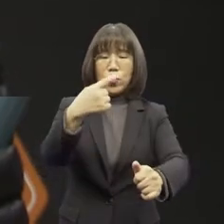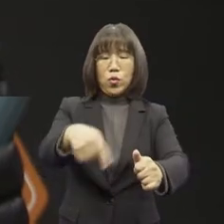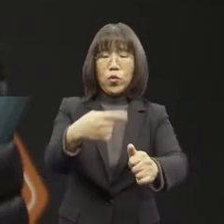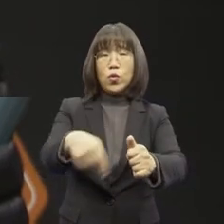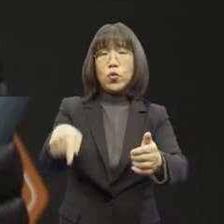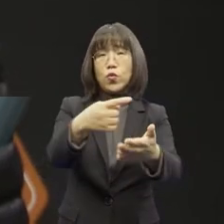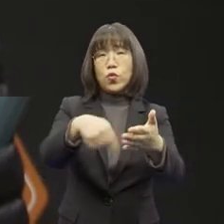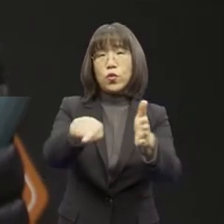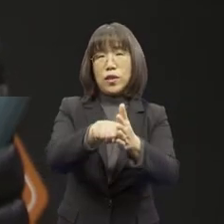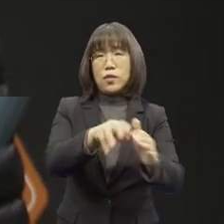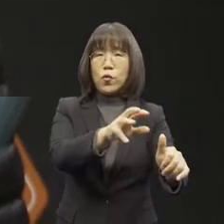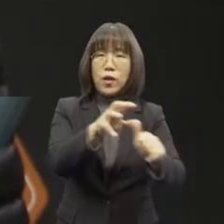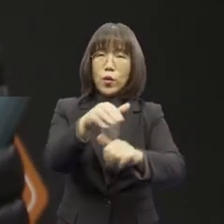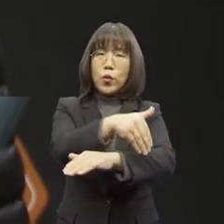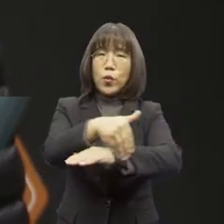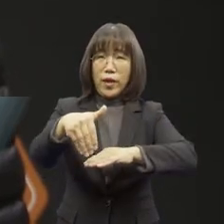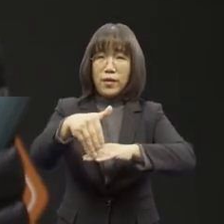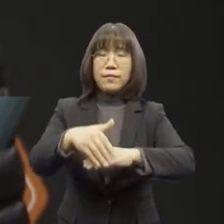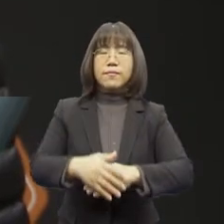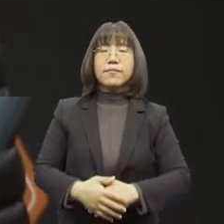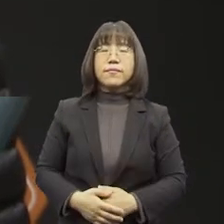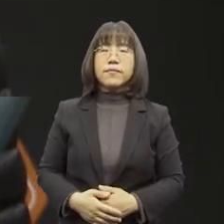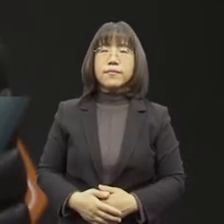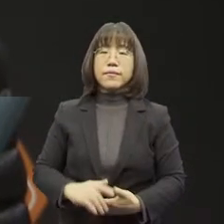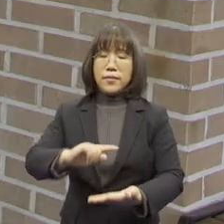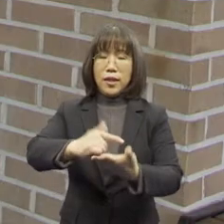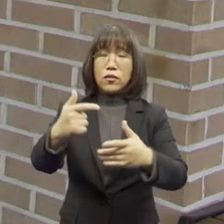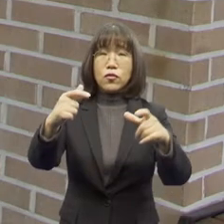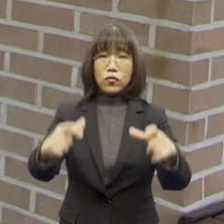초등학생들의 안전교육용으로도 활용할 예정입니다.